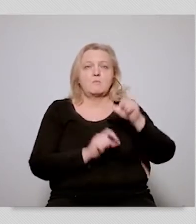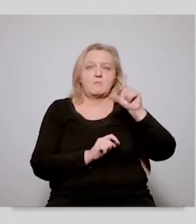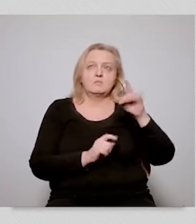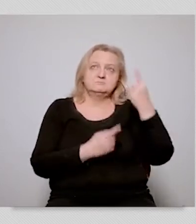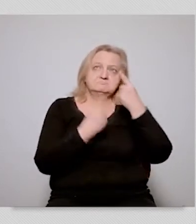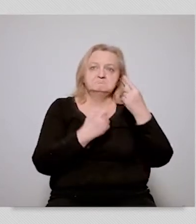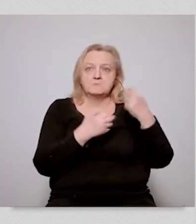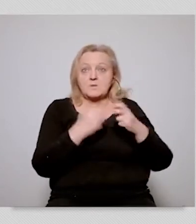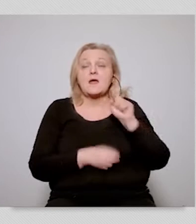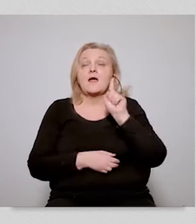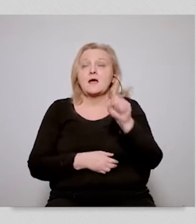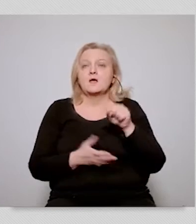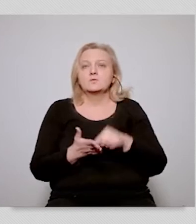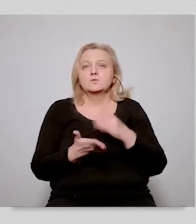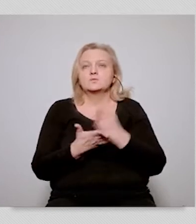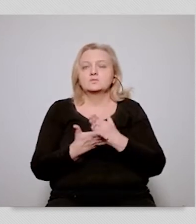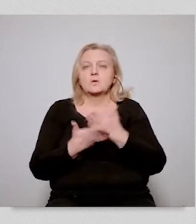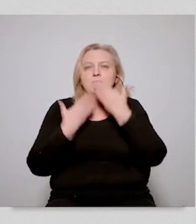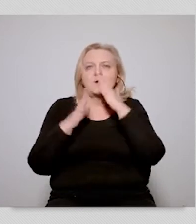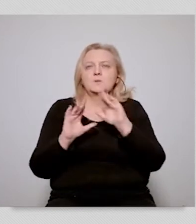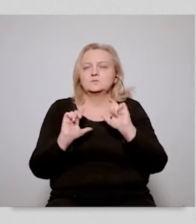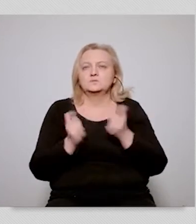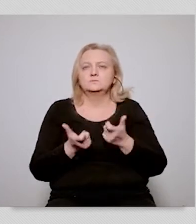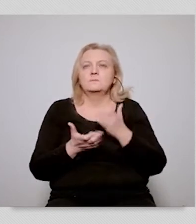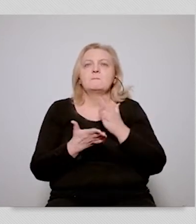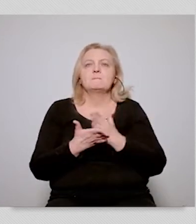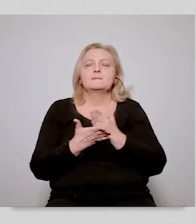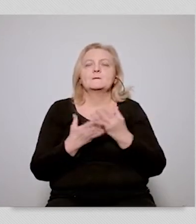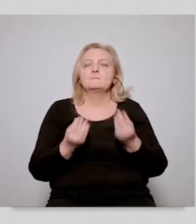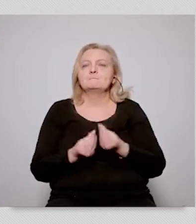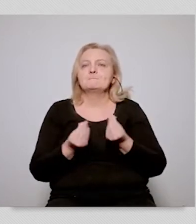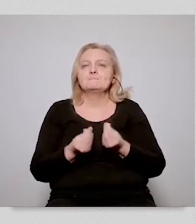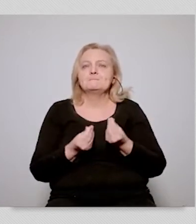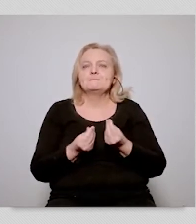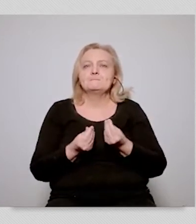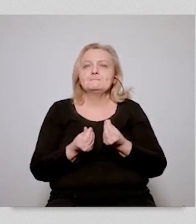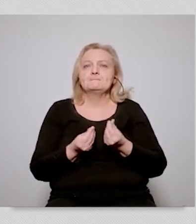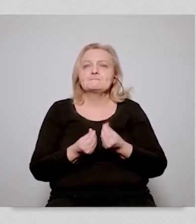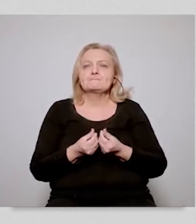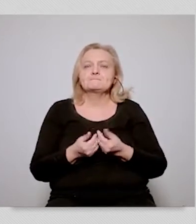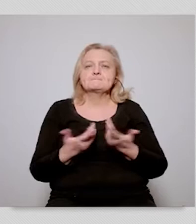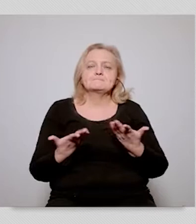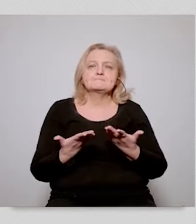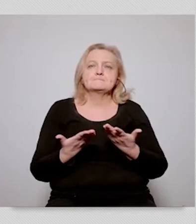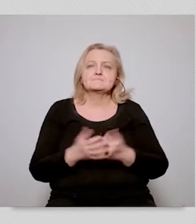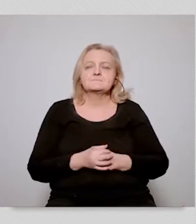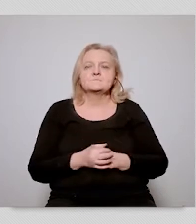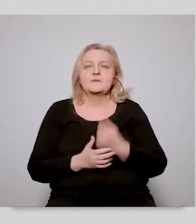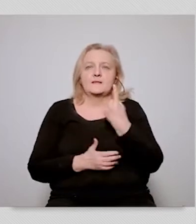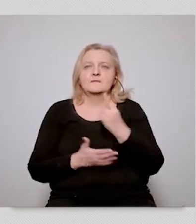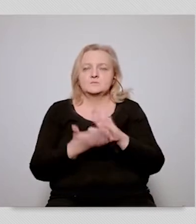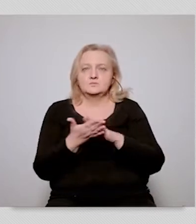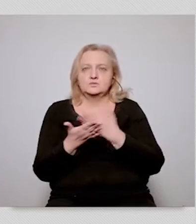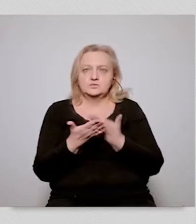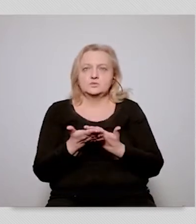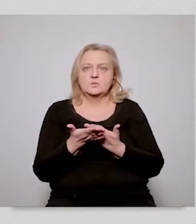No więc to już pokazuję tylko taki w jednym przykładzie